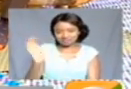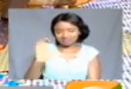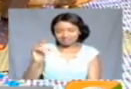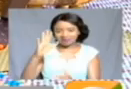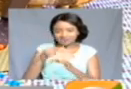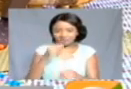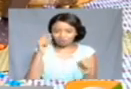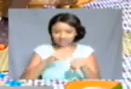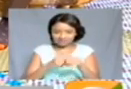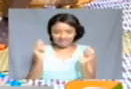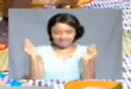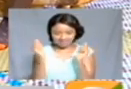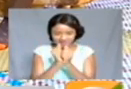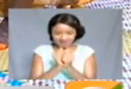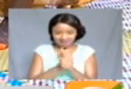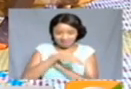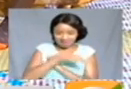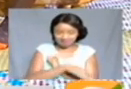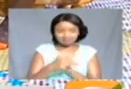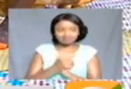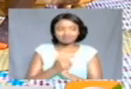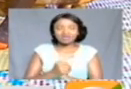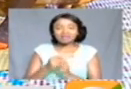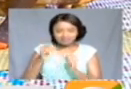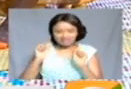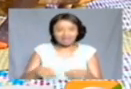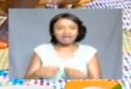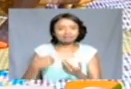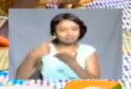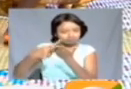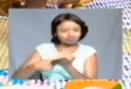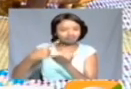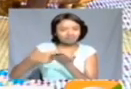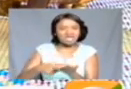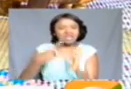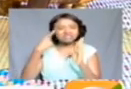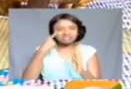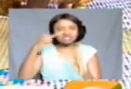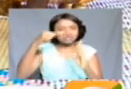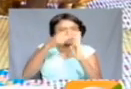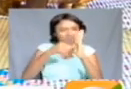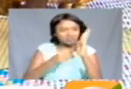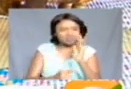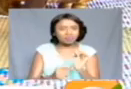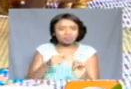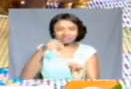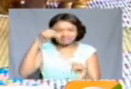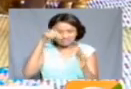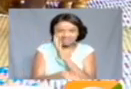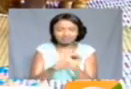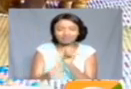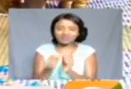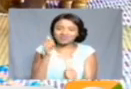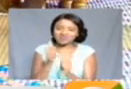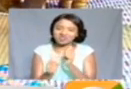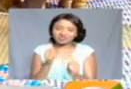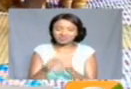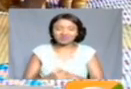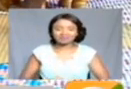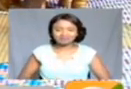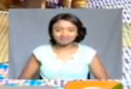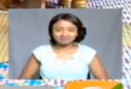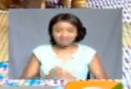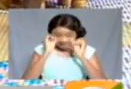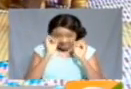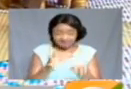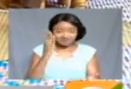usiku tukijadili na boss jana. Tuenda nalo hilo. Ndio tutapata kusema ishara na dalili nyingi zaidi ambazo mtu anaweza kukutana naye leo. Iwapo